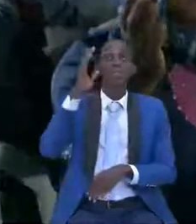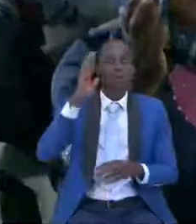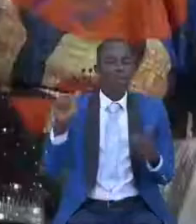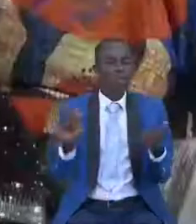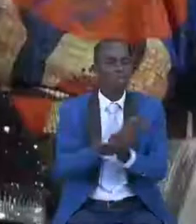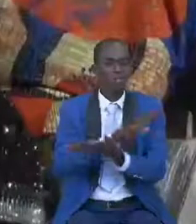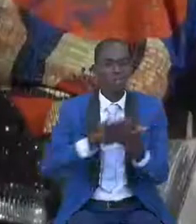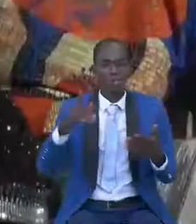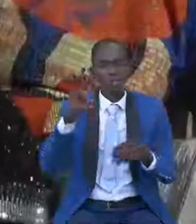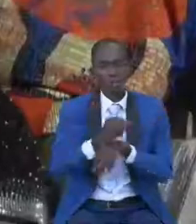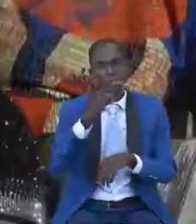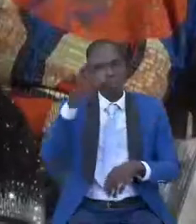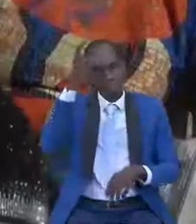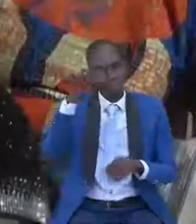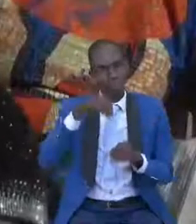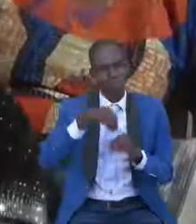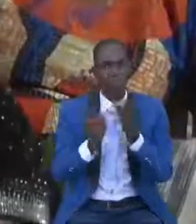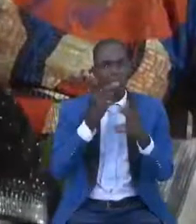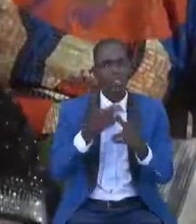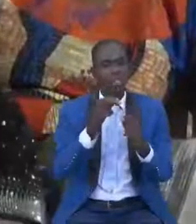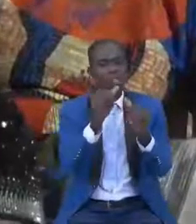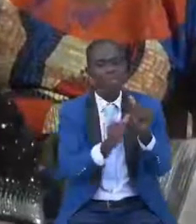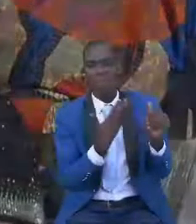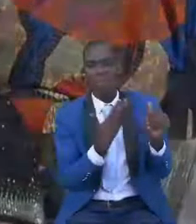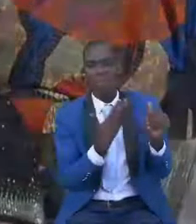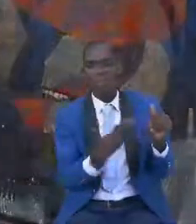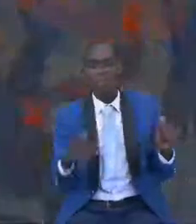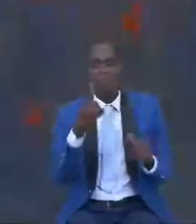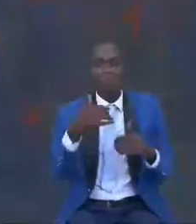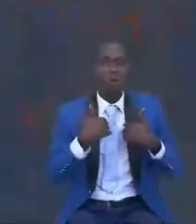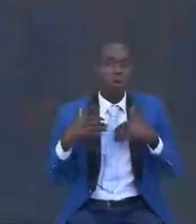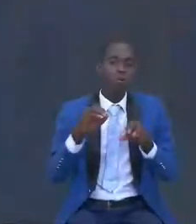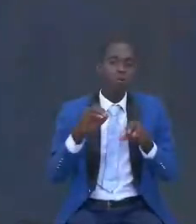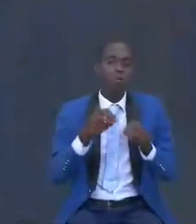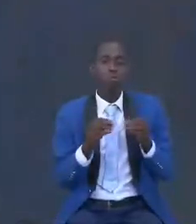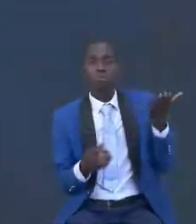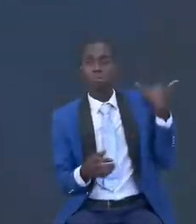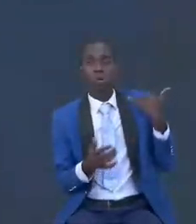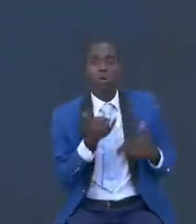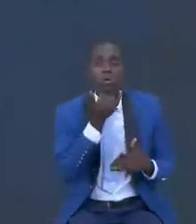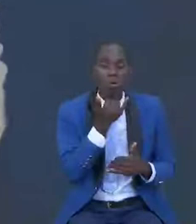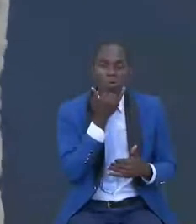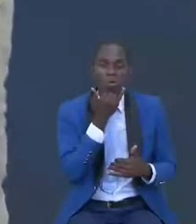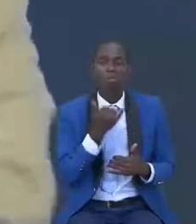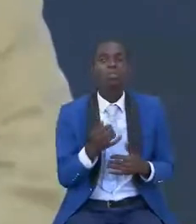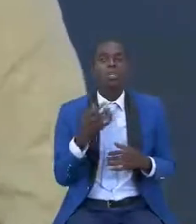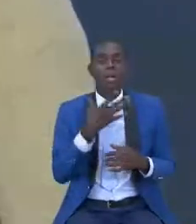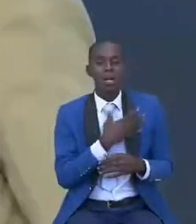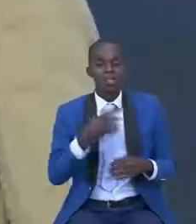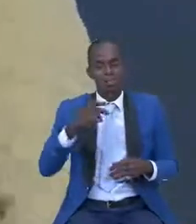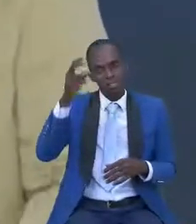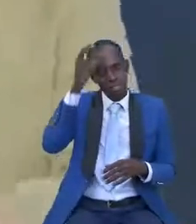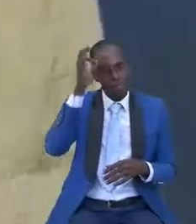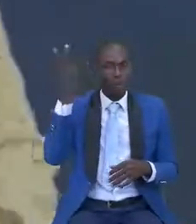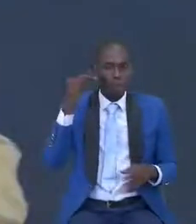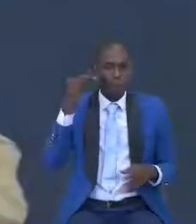Le Seigneur Christ est là ce jour. Et il va détruire les œuvres du diable. Tout ce que